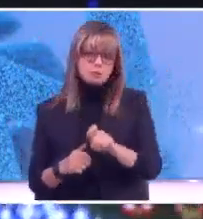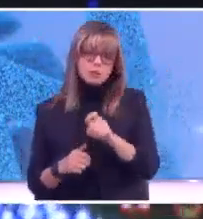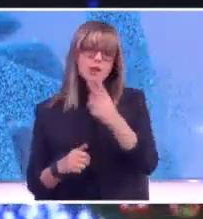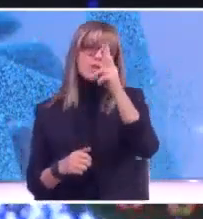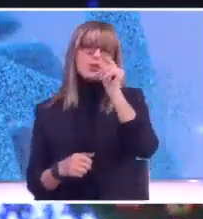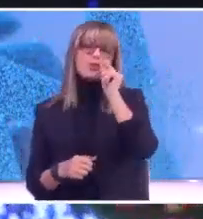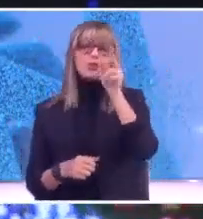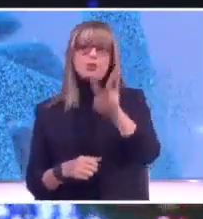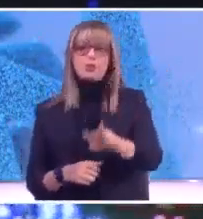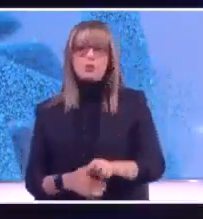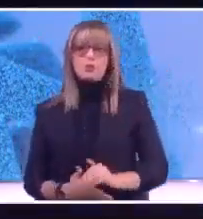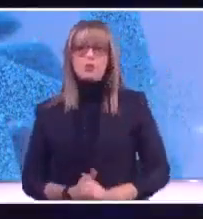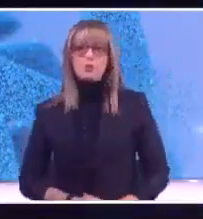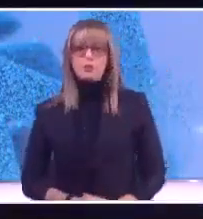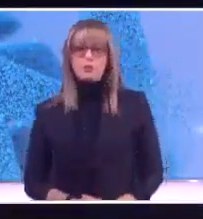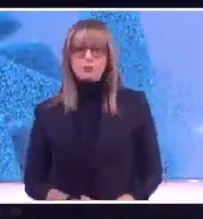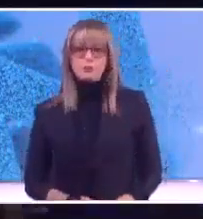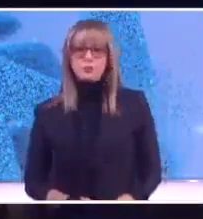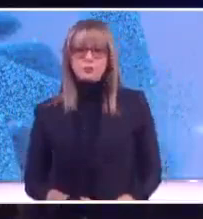yitirdi.